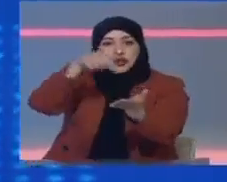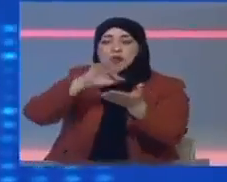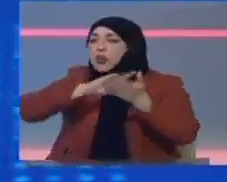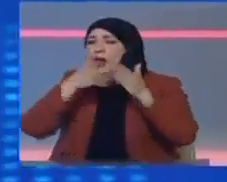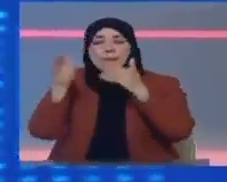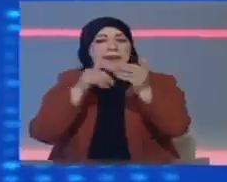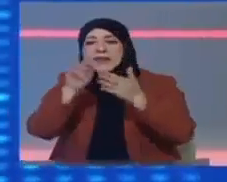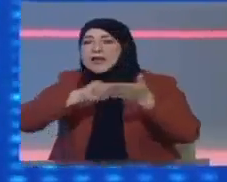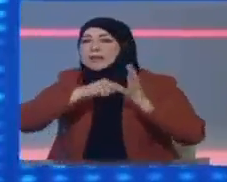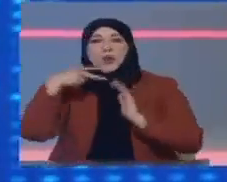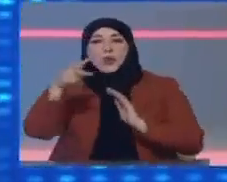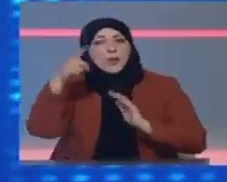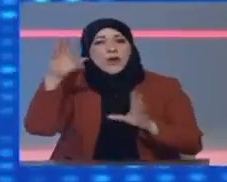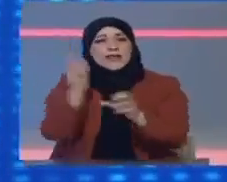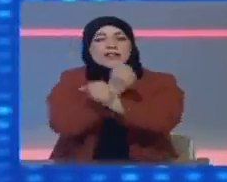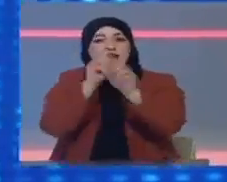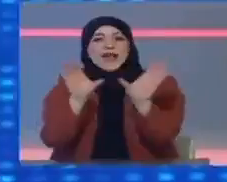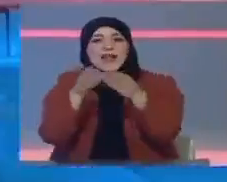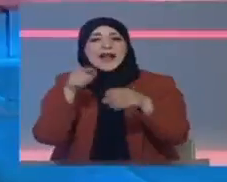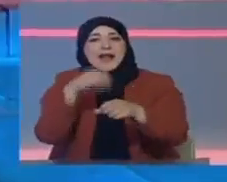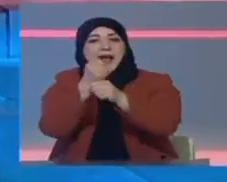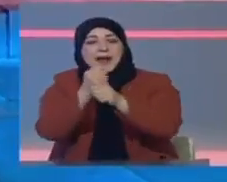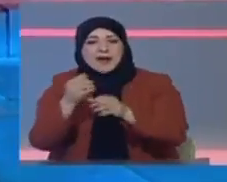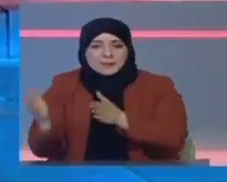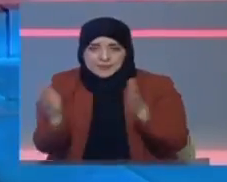اللوجيستيه لانجاح هذه الخليه